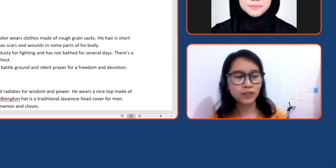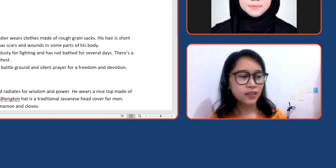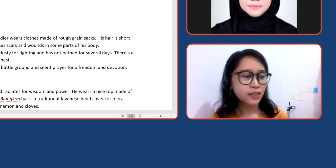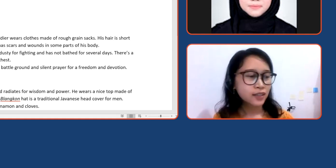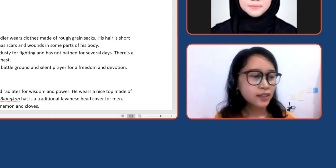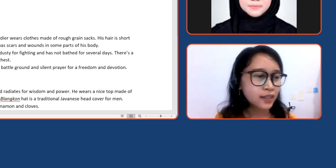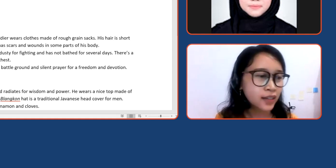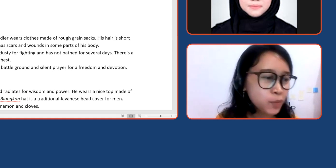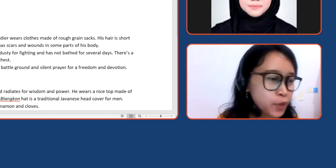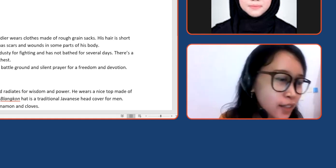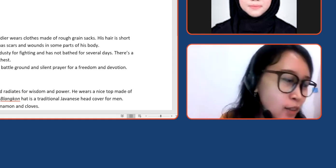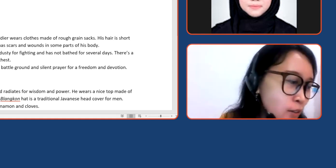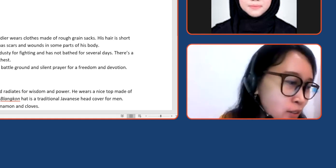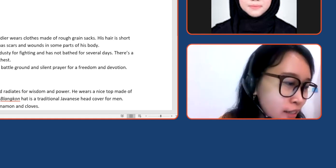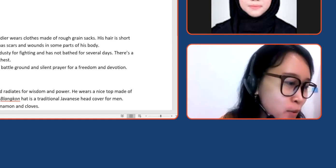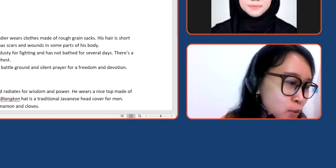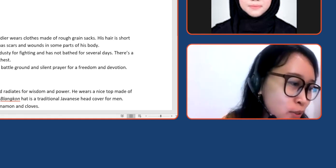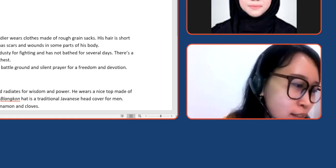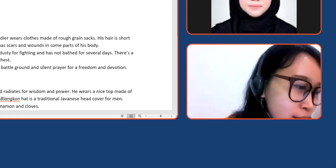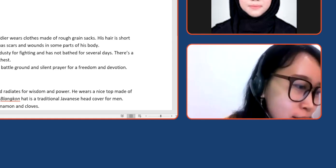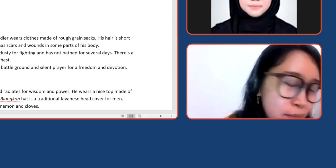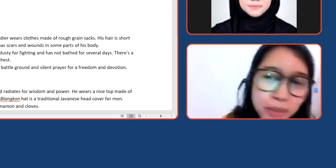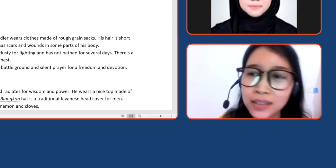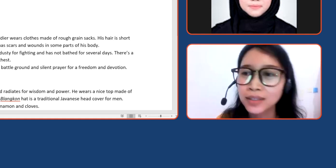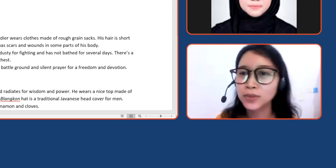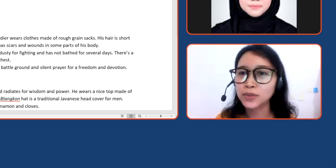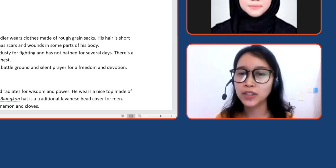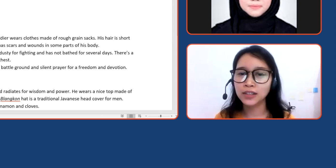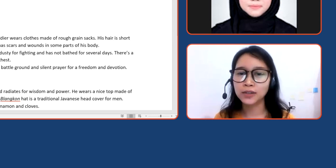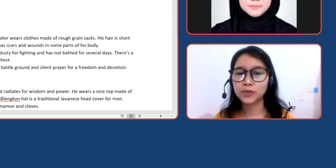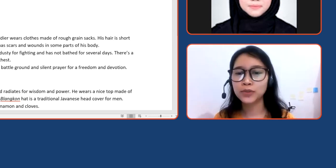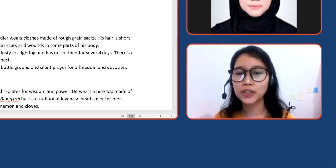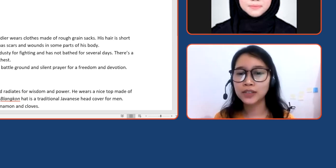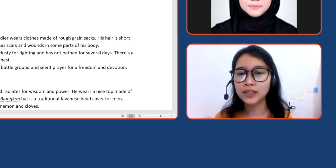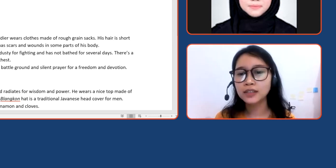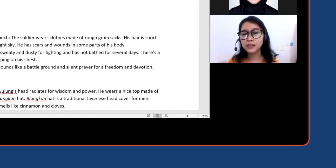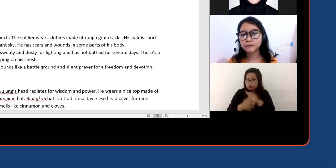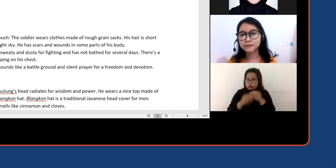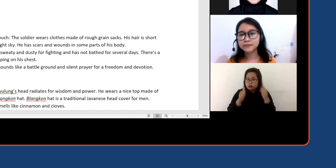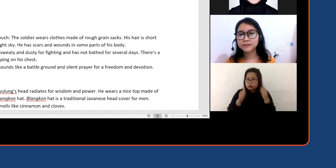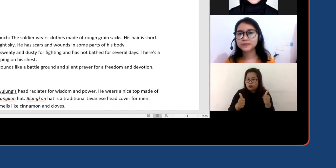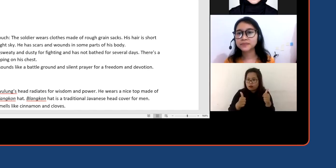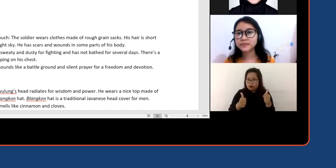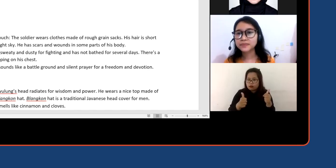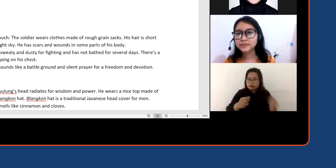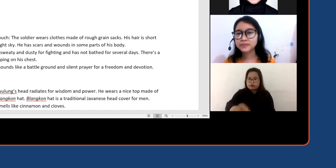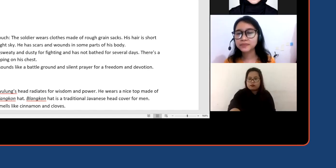book Nah ini mungkin kalau saya Tunjukkan bisa Saya tunjukkan langsung disini